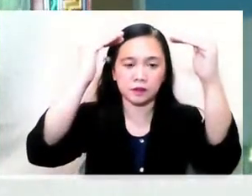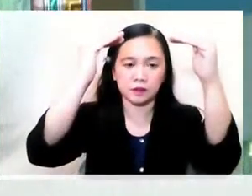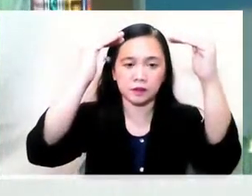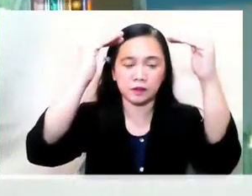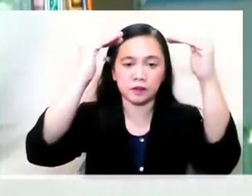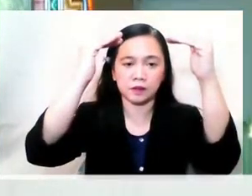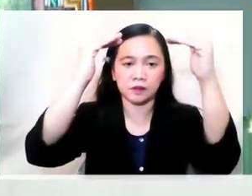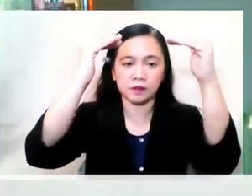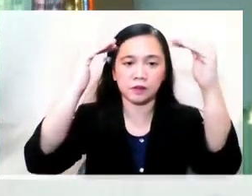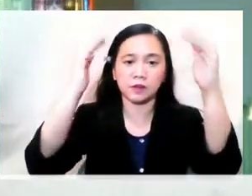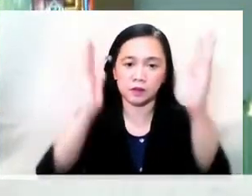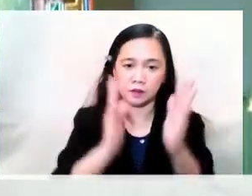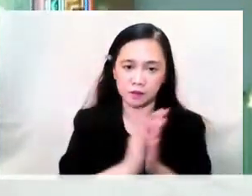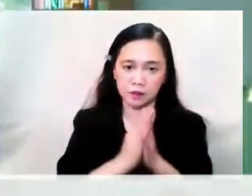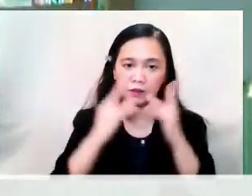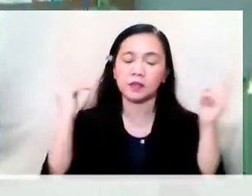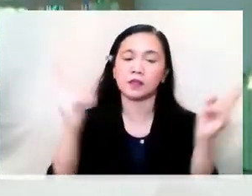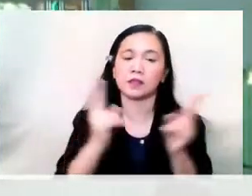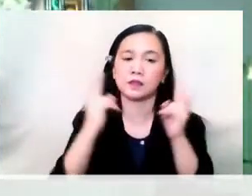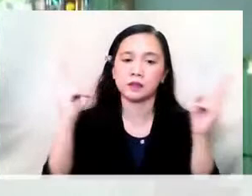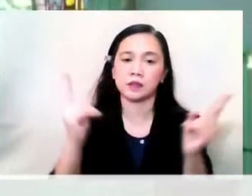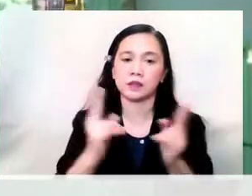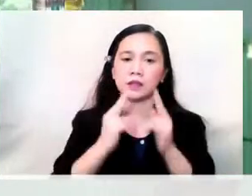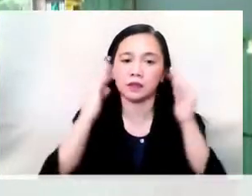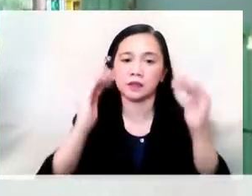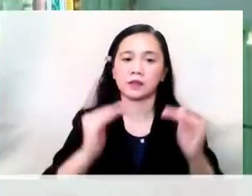kaitaasan, sana o sana sa